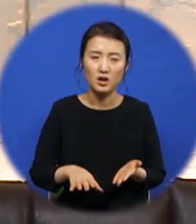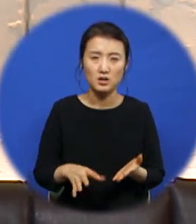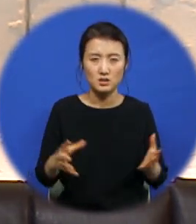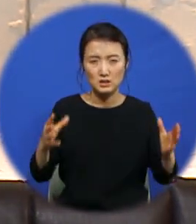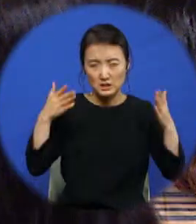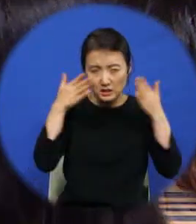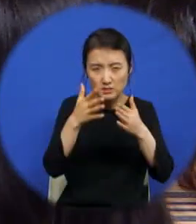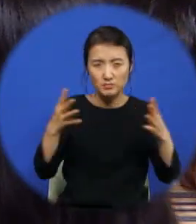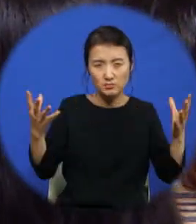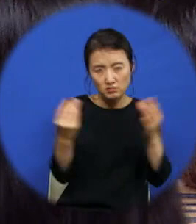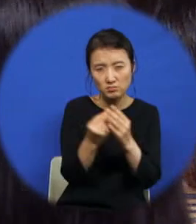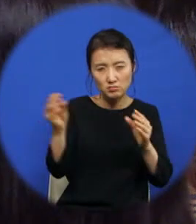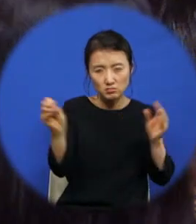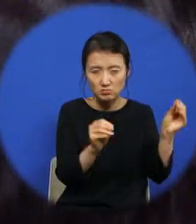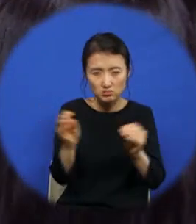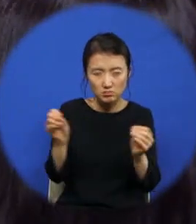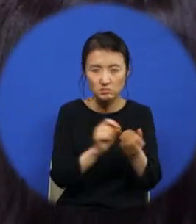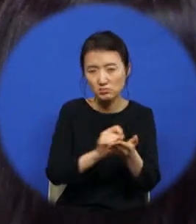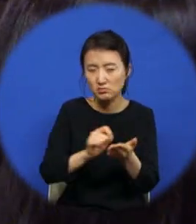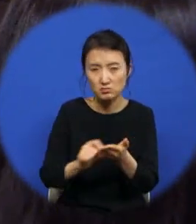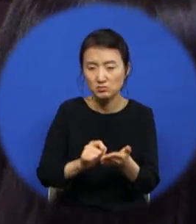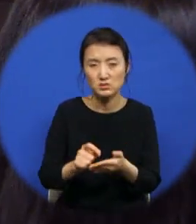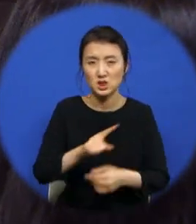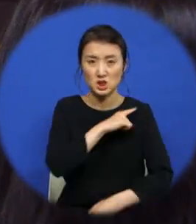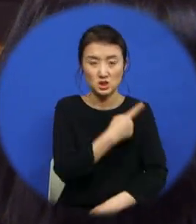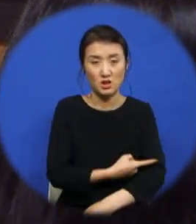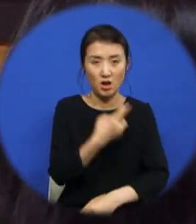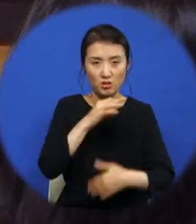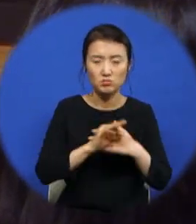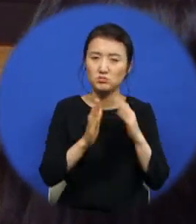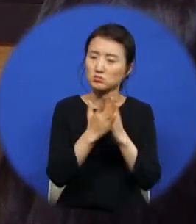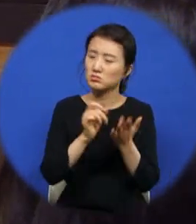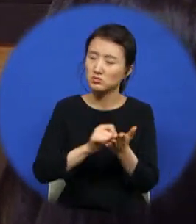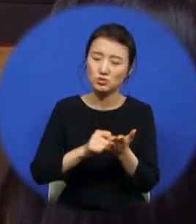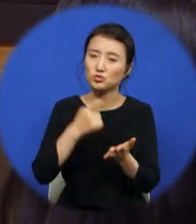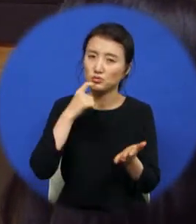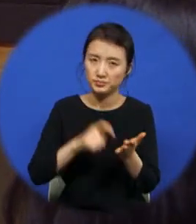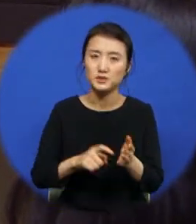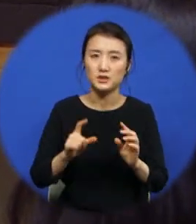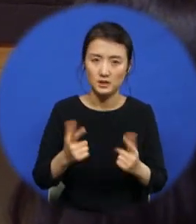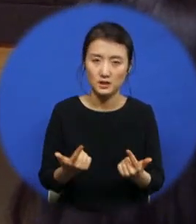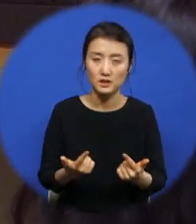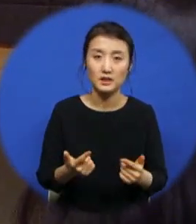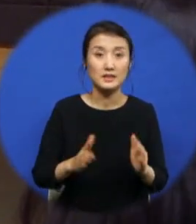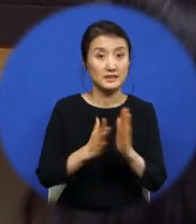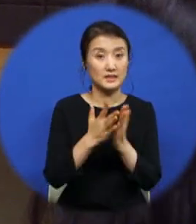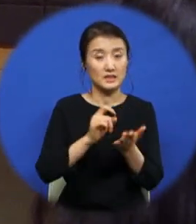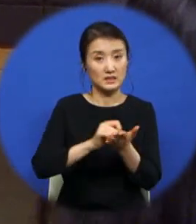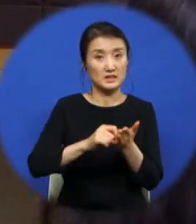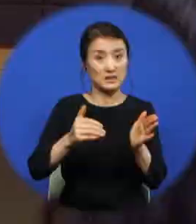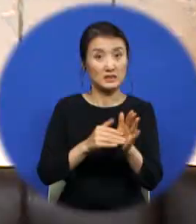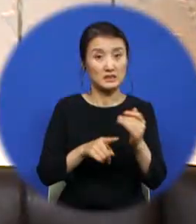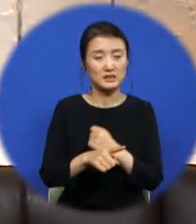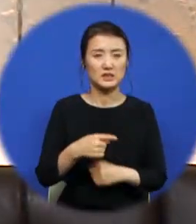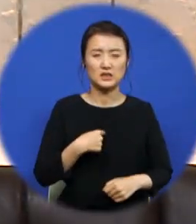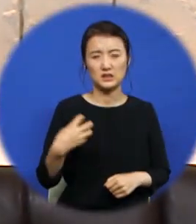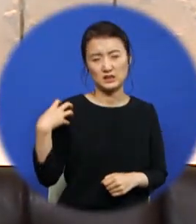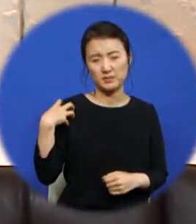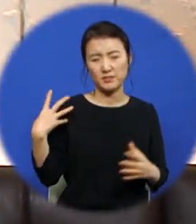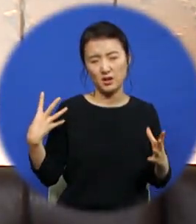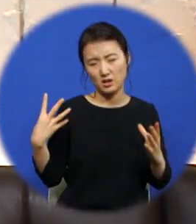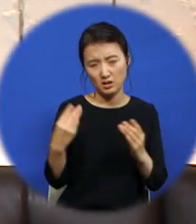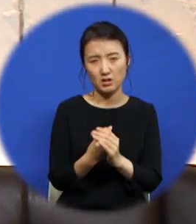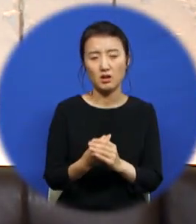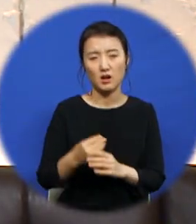없습니다 남들은 비난한다는 많죠 그러나 책을 낸다는 것은 굉장히 자기 책임이 강한 사람 책임 감상